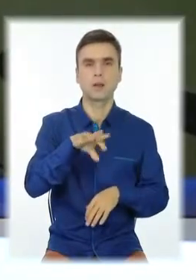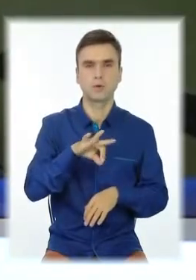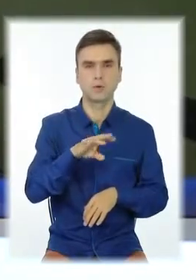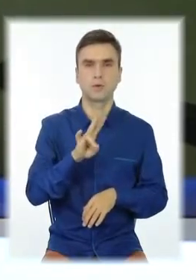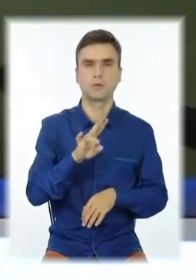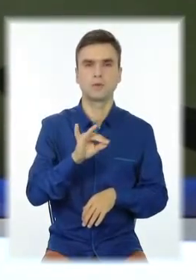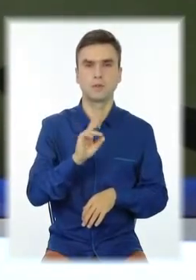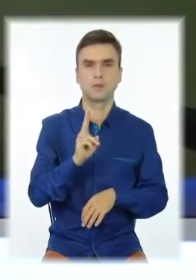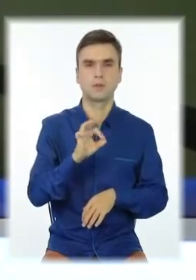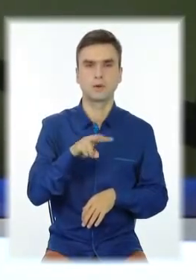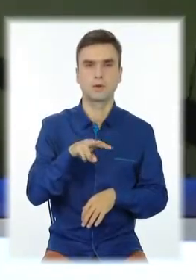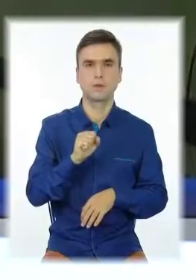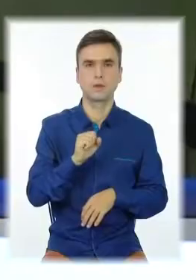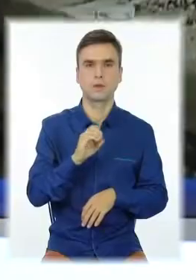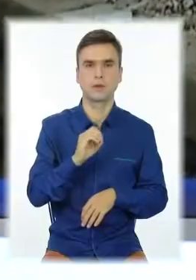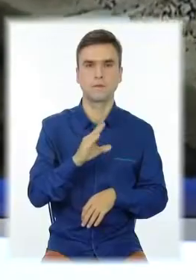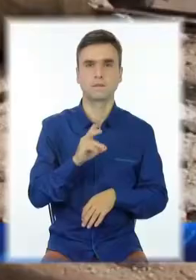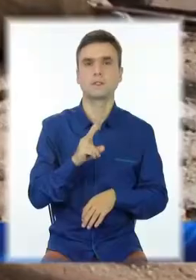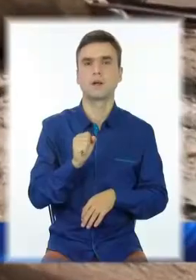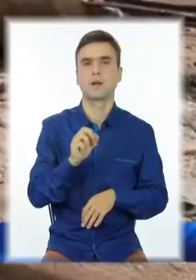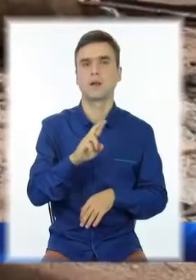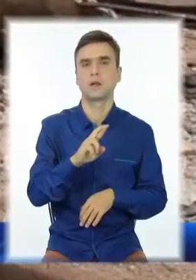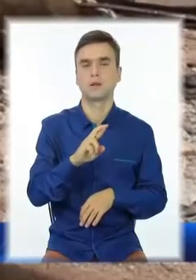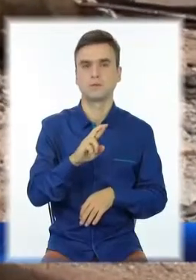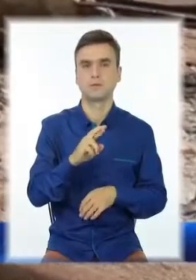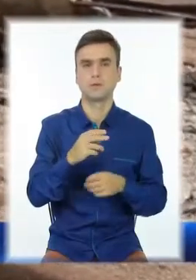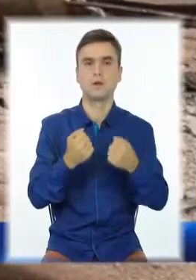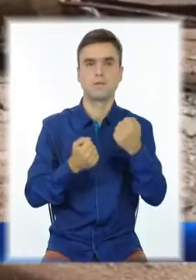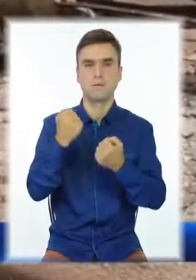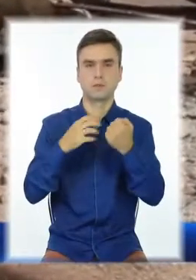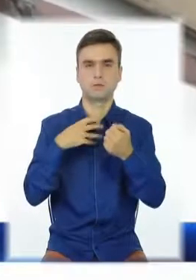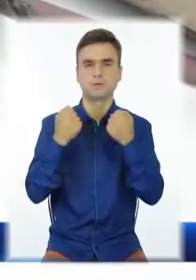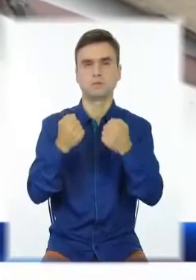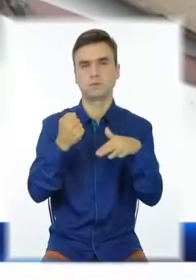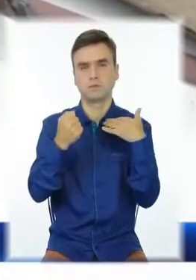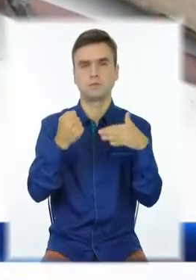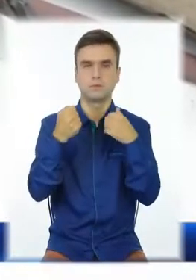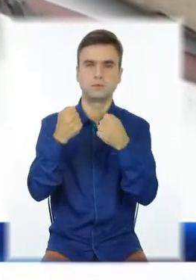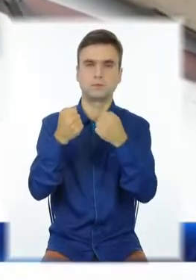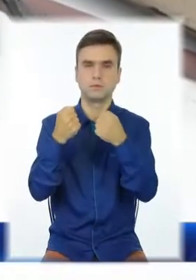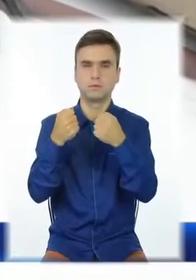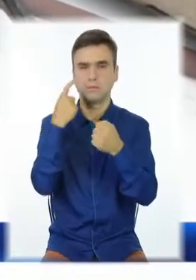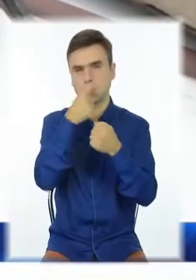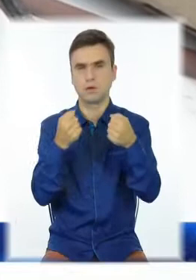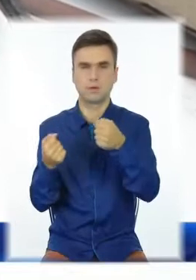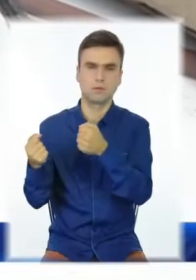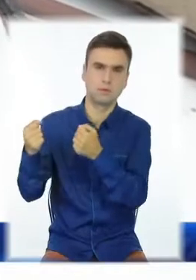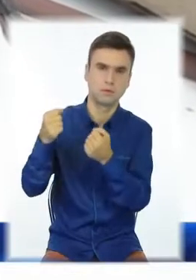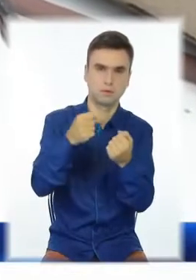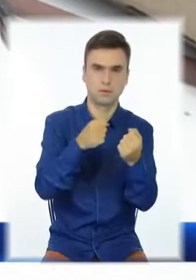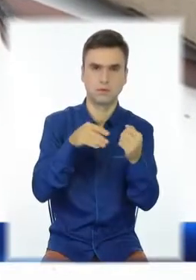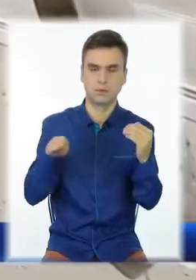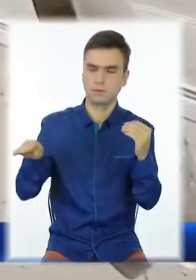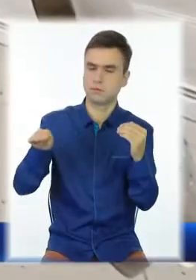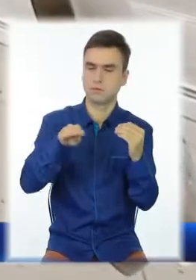зустрічного руху та вилетів на тротуар, де врізався у стовп. В результаті зіткнення конструкція впала на іномарку. Водій дивом